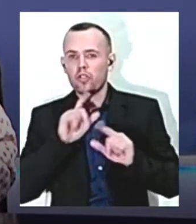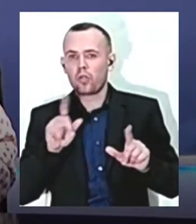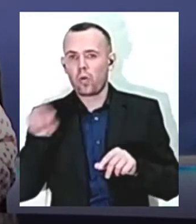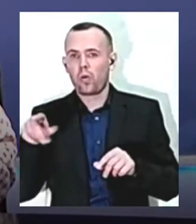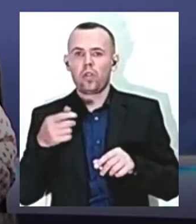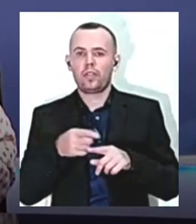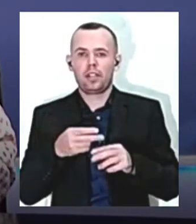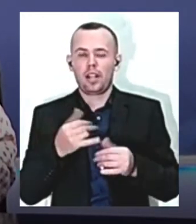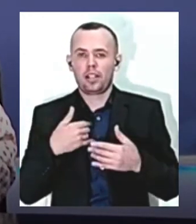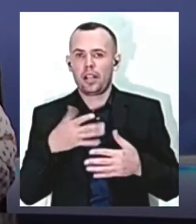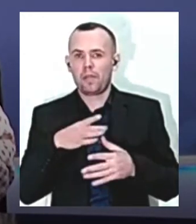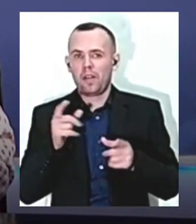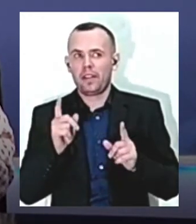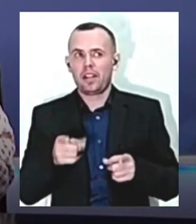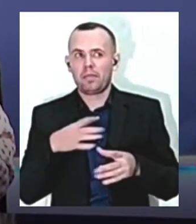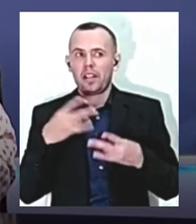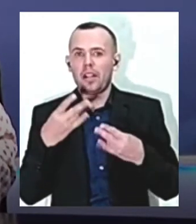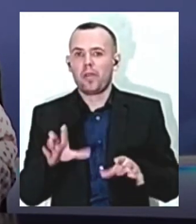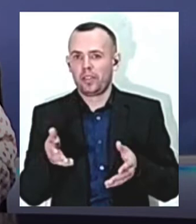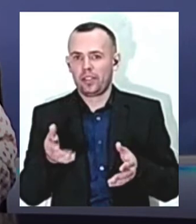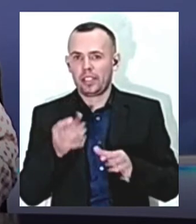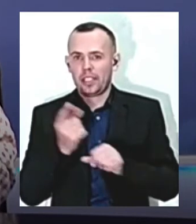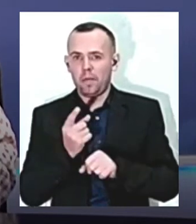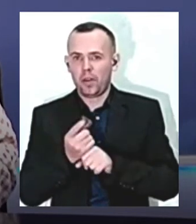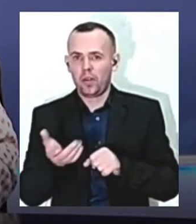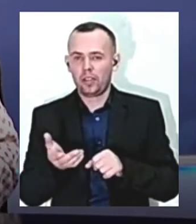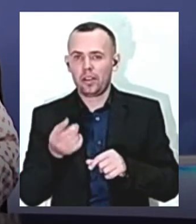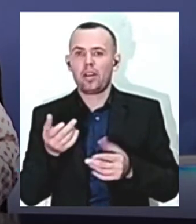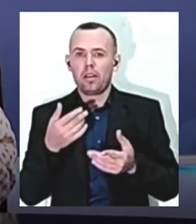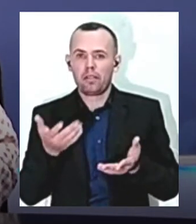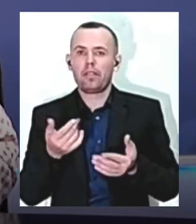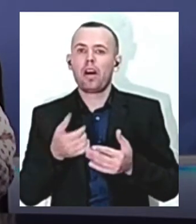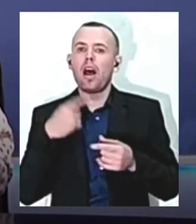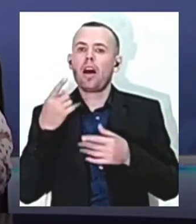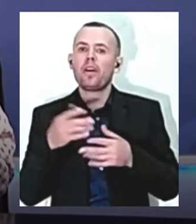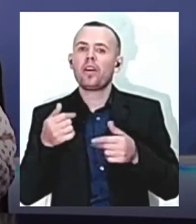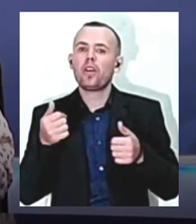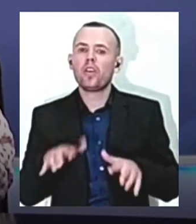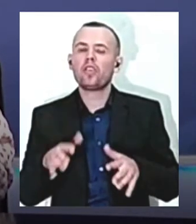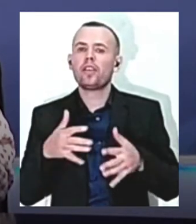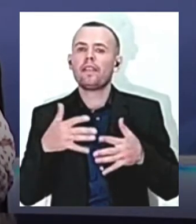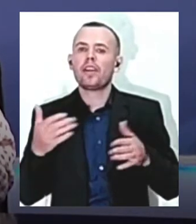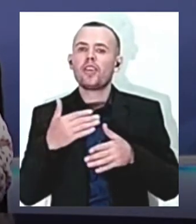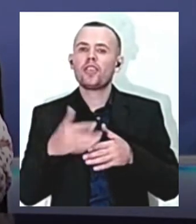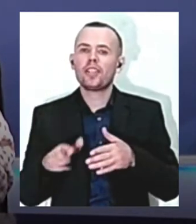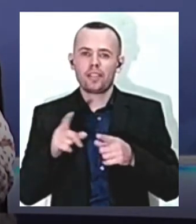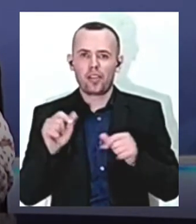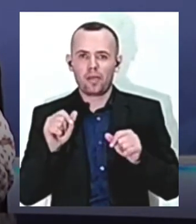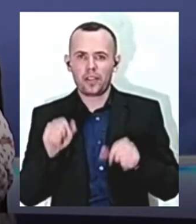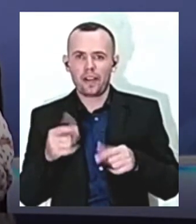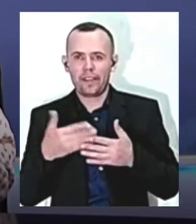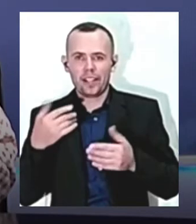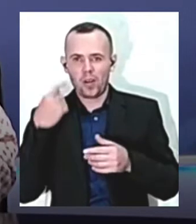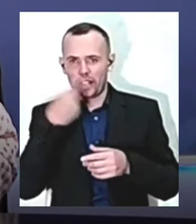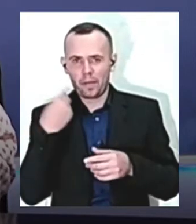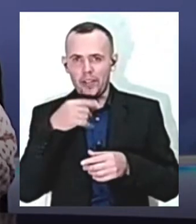не потрібні всі ці заборони. Тобто, я так розумію, що рішення великої частини респондентів залежить від особистого «я». Так, людина переносить ці